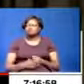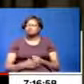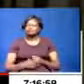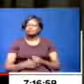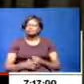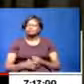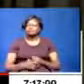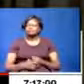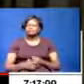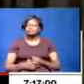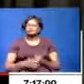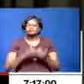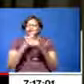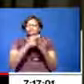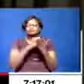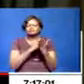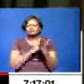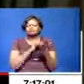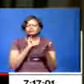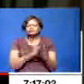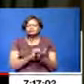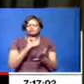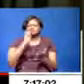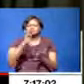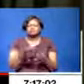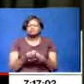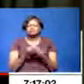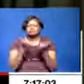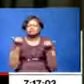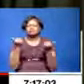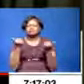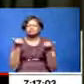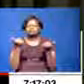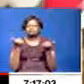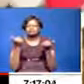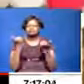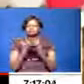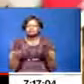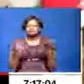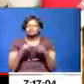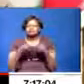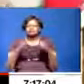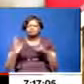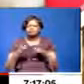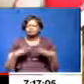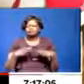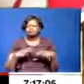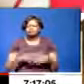manifesto itakayoshughulikia mambo ya mwananchi.